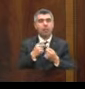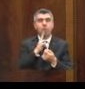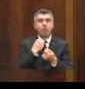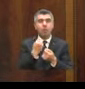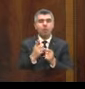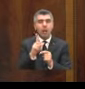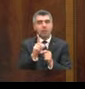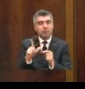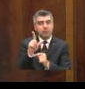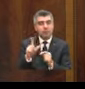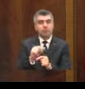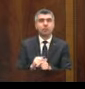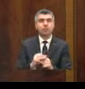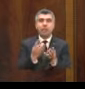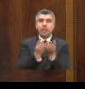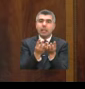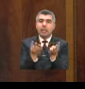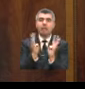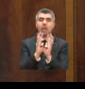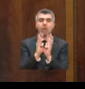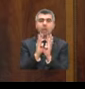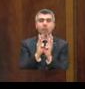باش درنا لجان اللي غتنزل